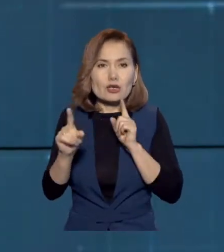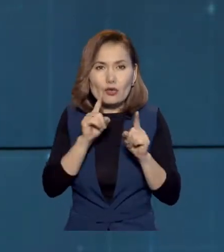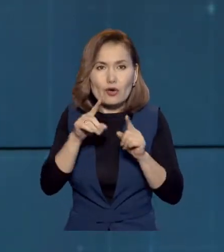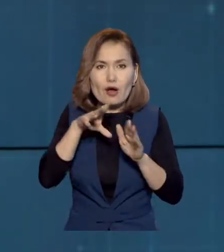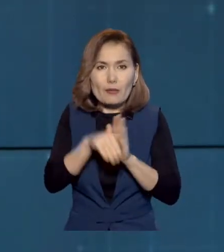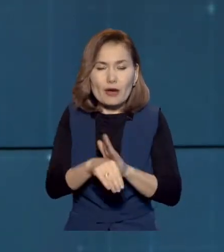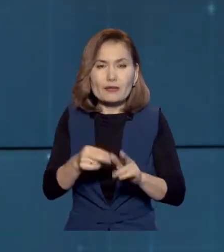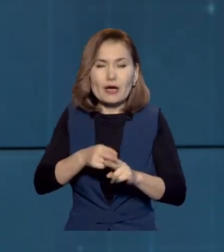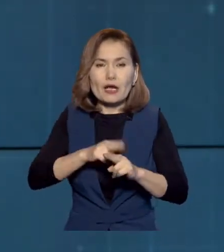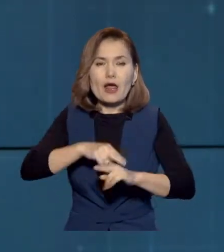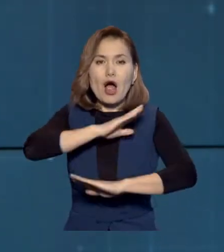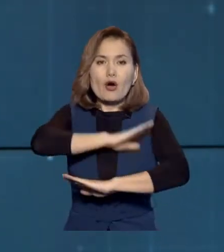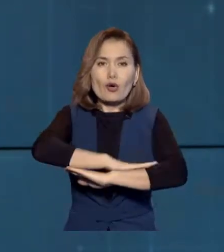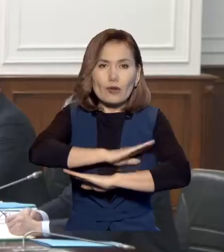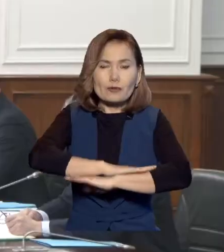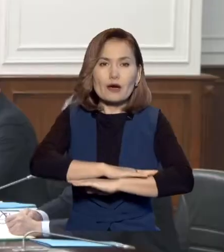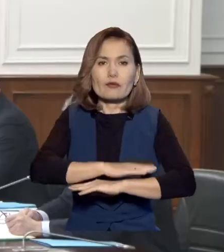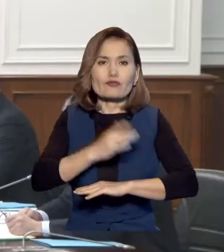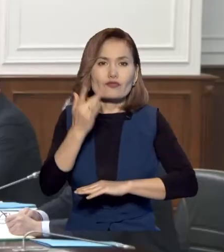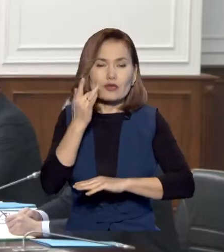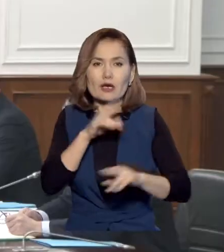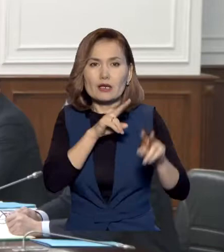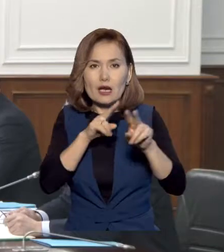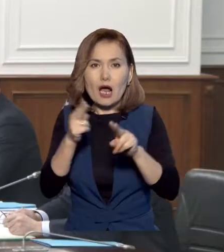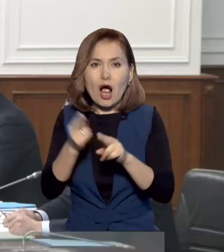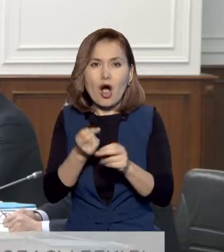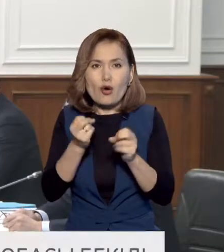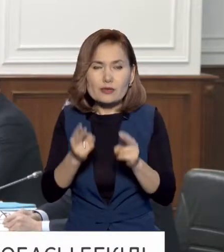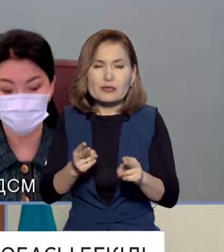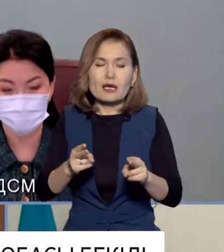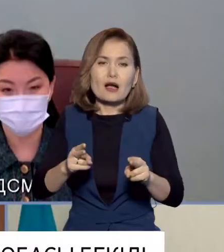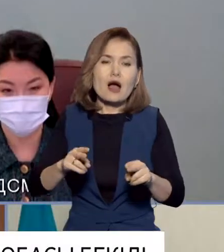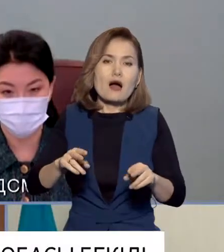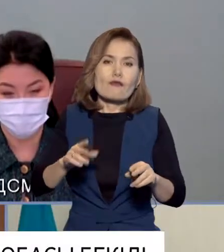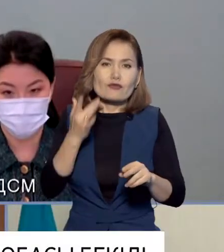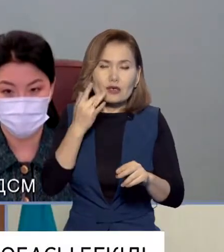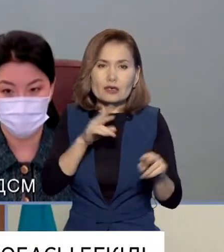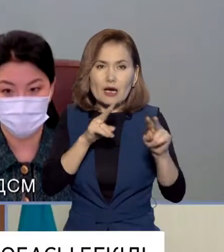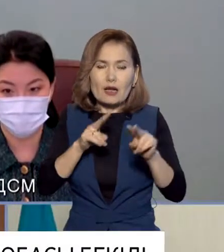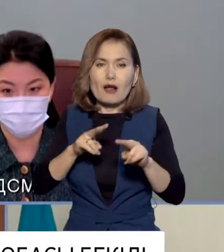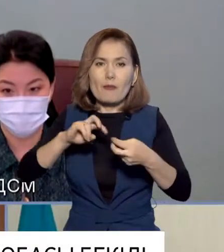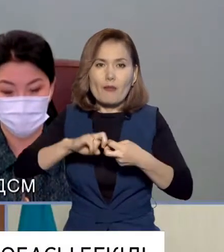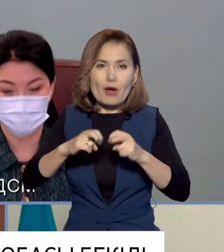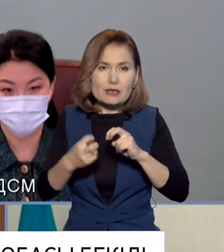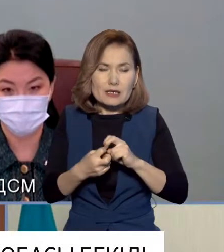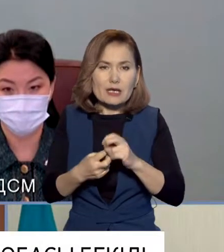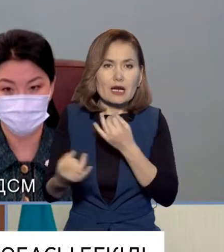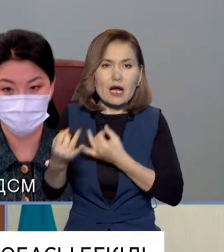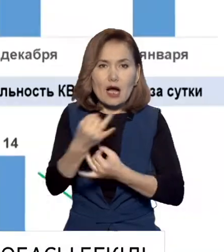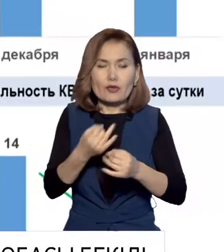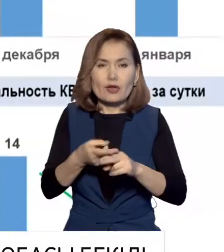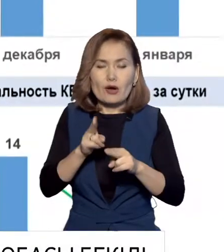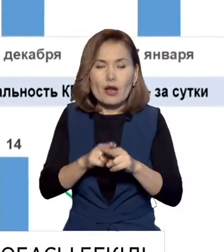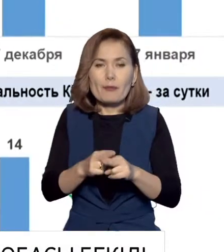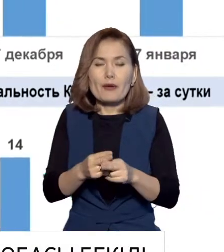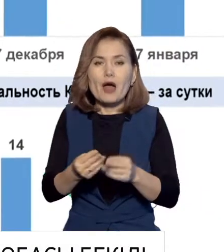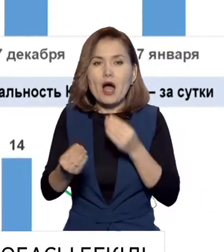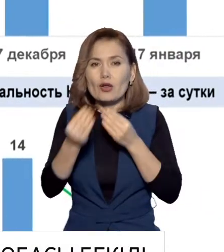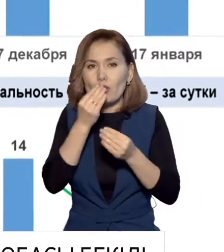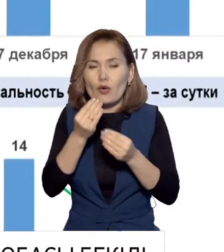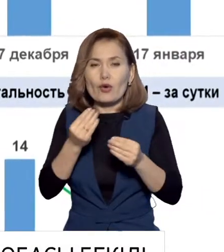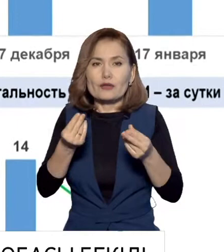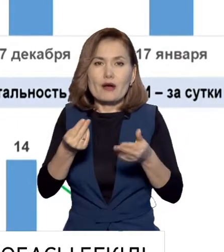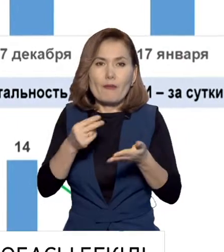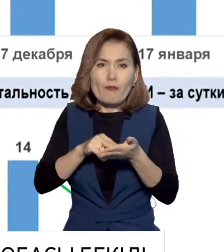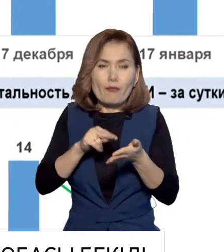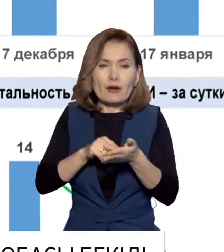Қатарында қоғамдық тәртіп пен қауіпсіздікті қалпына келтіру, әлеуметтік мәселелер, бағаның негізсіз өсуіне жол бермеу, халық пен кәсіпкерлікті